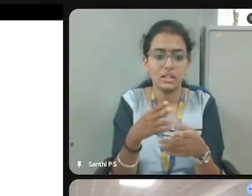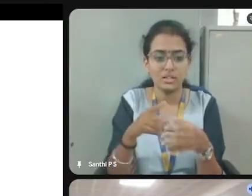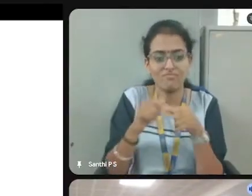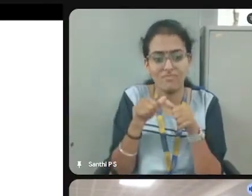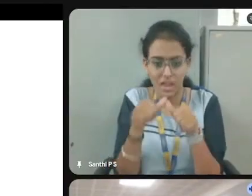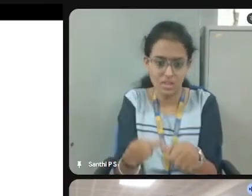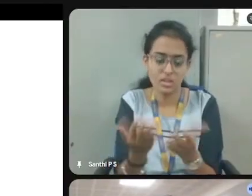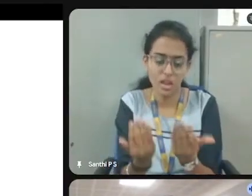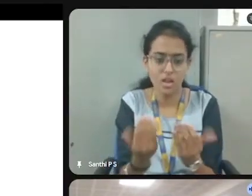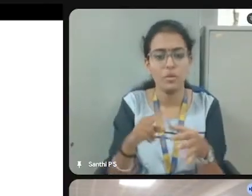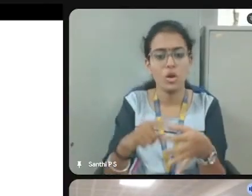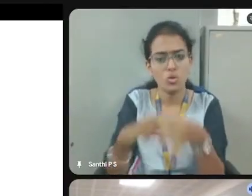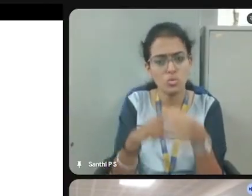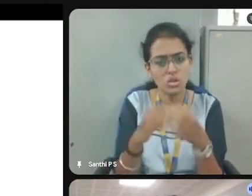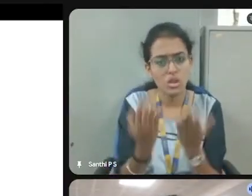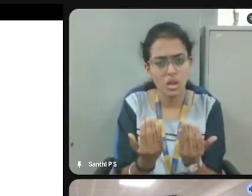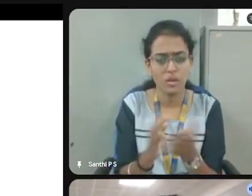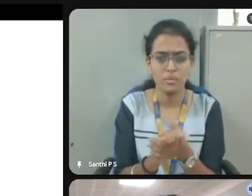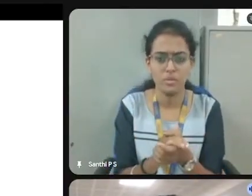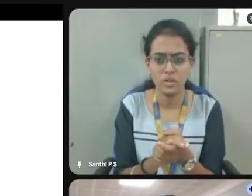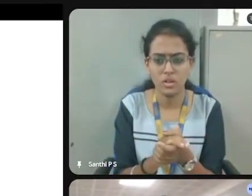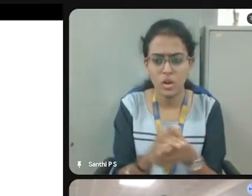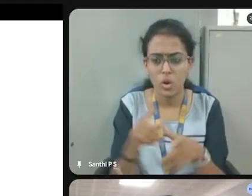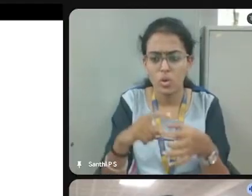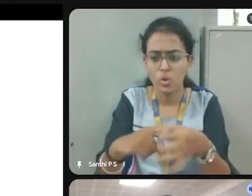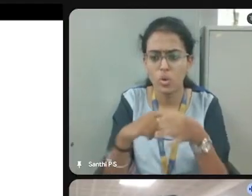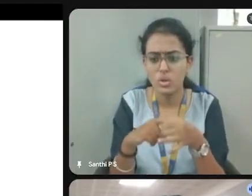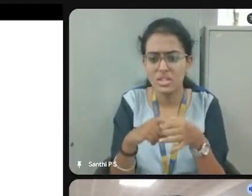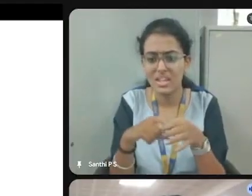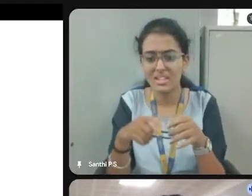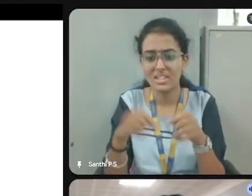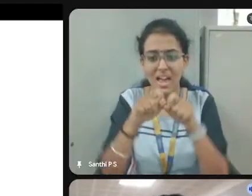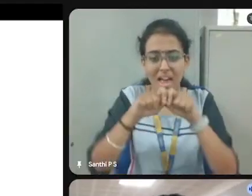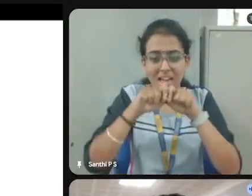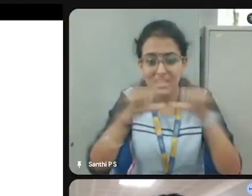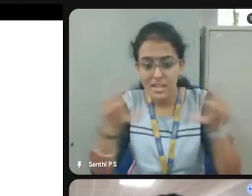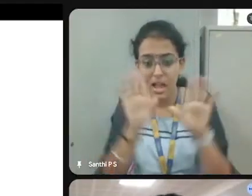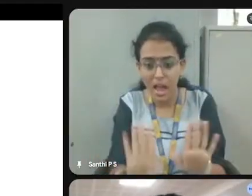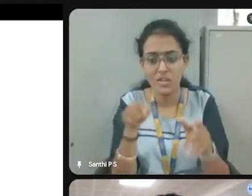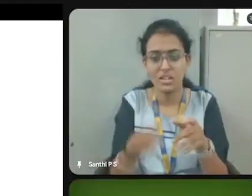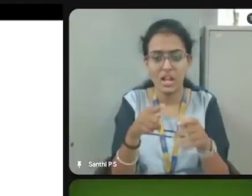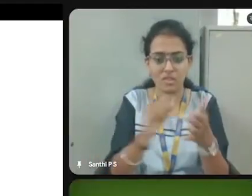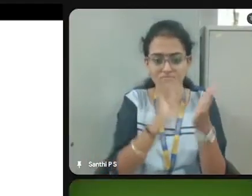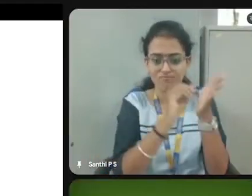ചെയ്യുന്നതായിരിക്കും. അതുപോലെ തന്നെ ഇപ്പോൾ ചാറ്റ് ബോക്സിൽ വീണ്ടും ഒരു ചോദ്യാവലി ഷെയർ ചെയ്തിട്ടുണ്ട്. അത് എല്ലാ പാർട്ടിസിപ്പൻസും ഫില്ല് ചെയ്യേണ്ടതാണ്.